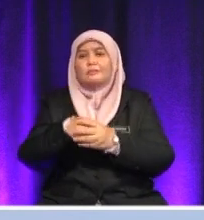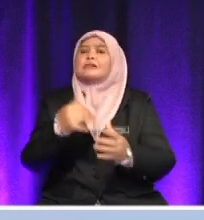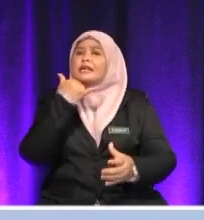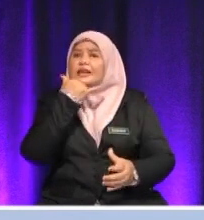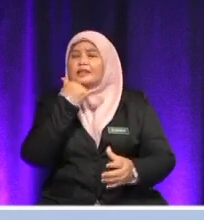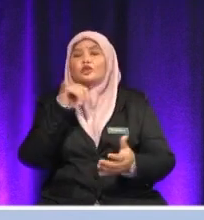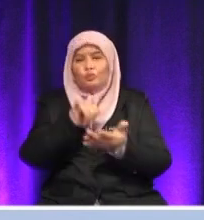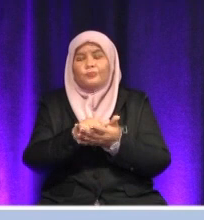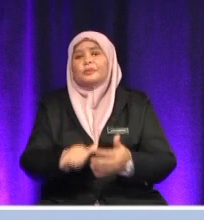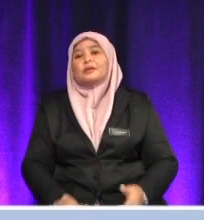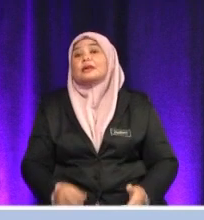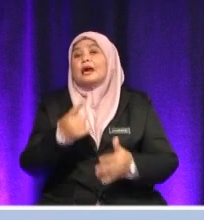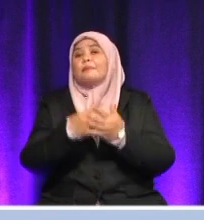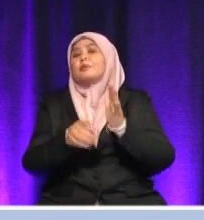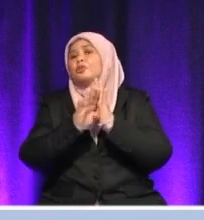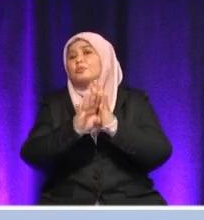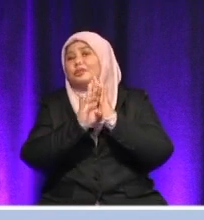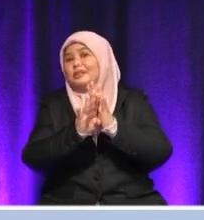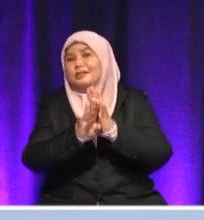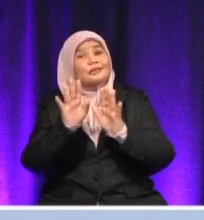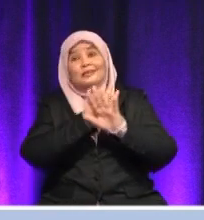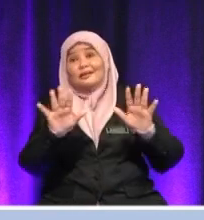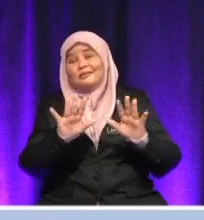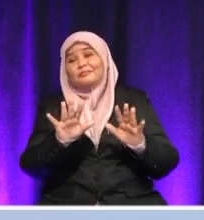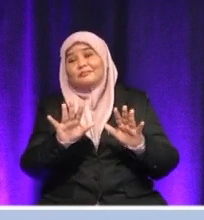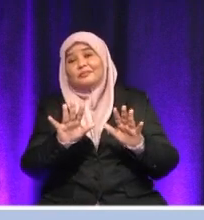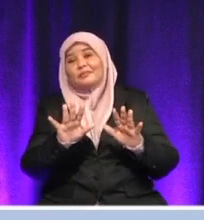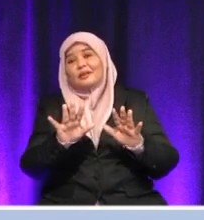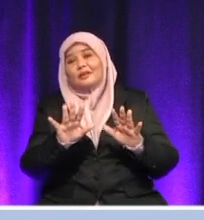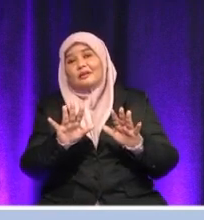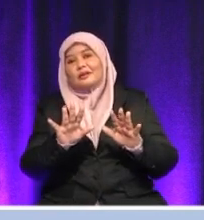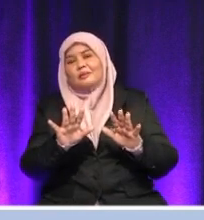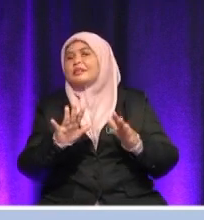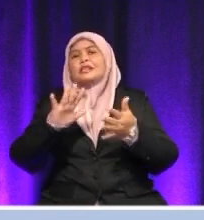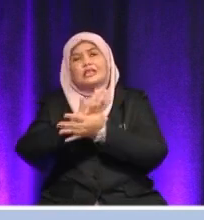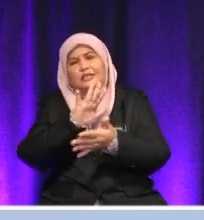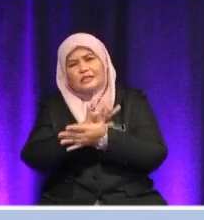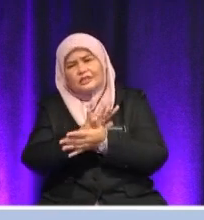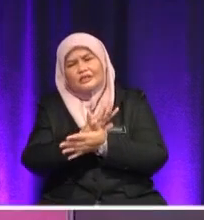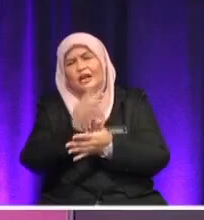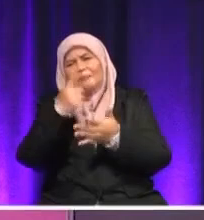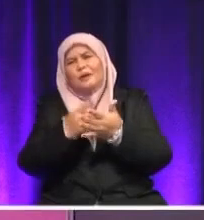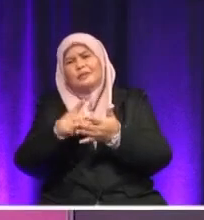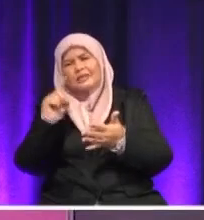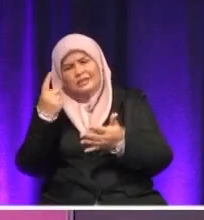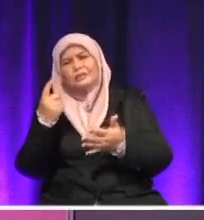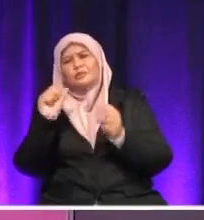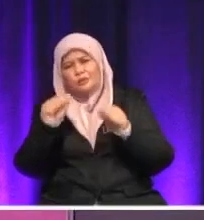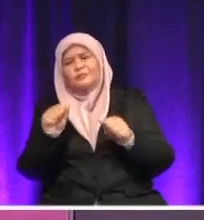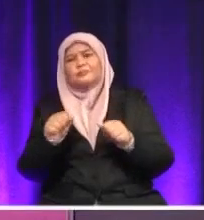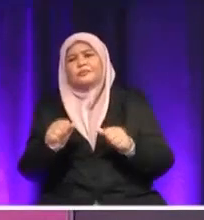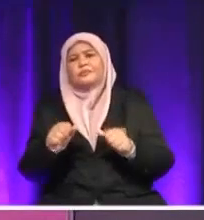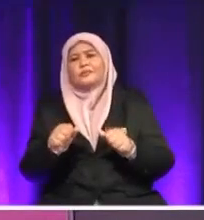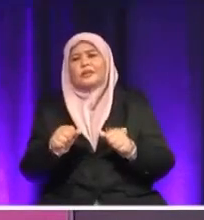kesalahan tersebut. Jadi apa-apa bukti, Hakim, tak kisah. Kertas ke ataupun apa sahaja DNA punya ujian ke,